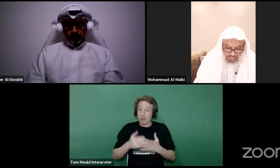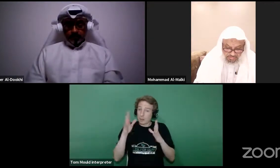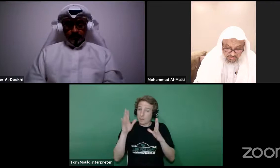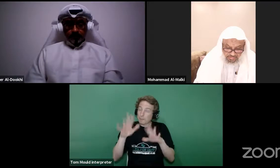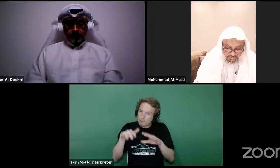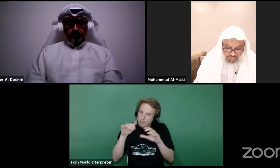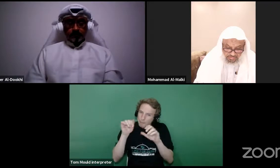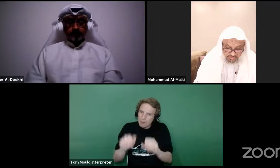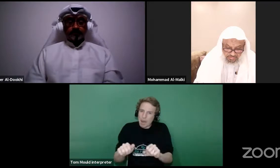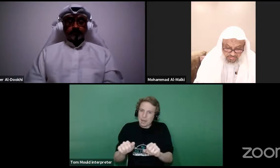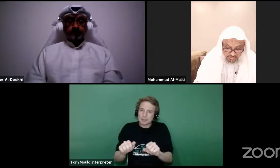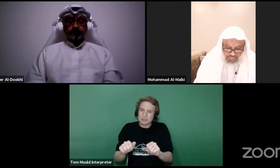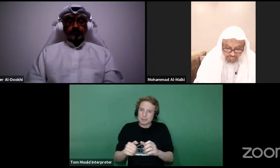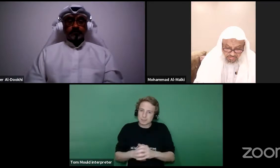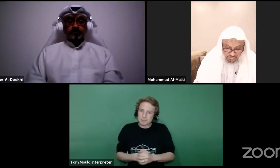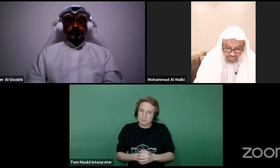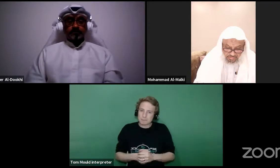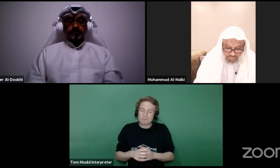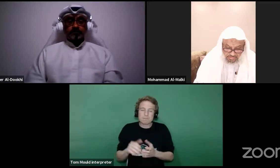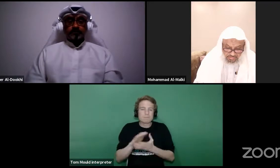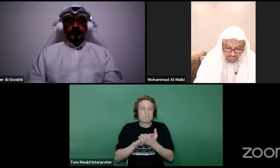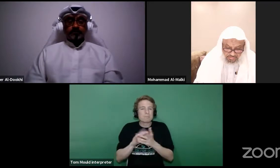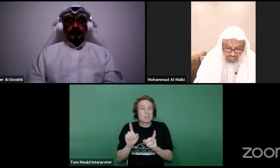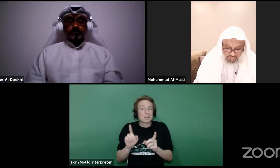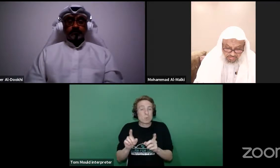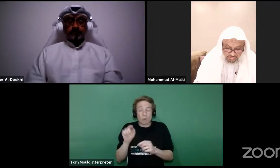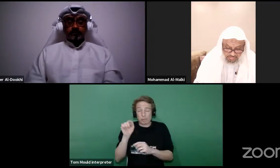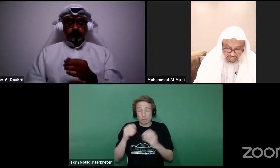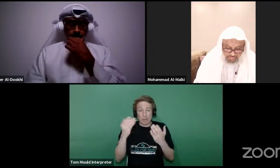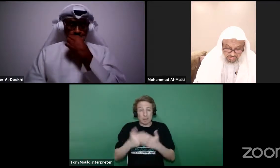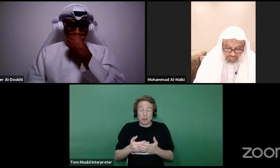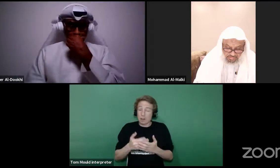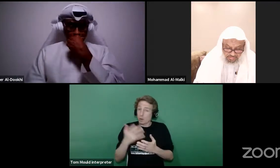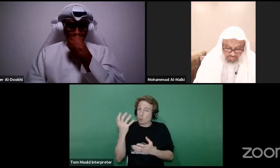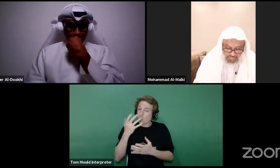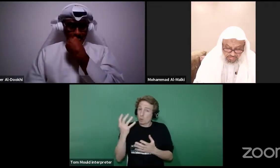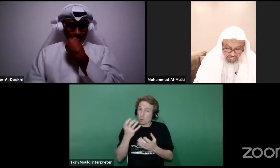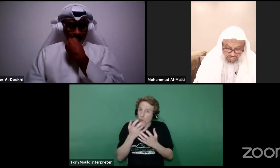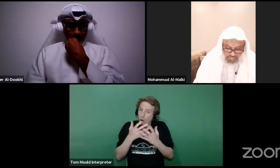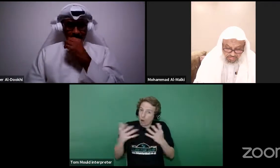there contains in it much goodness and much benefit,